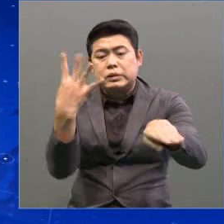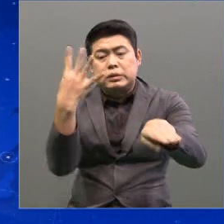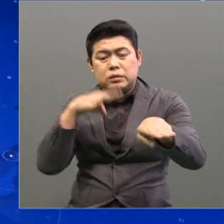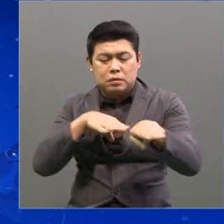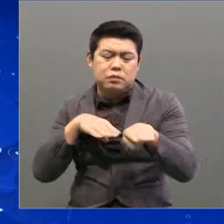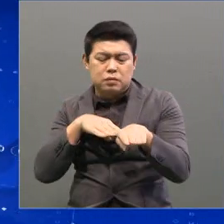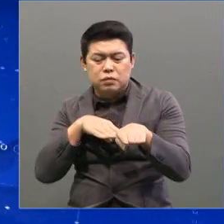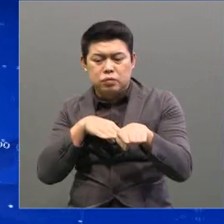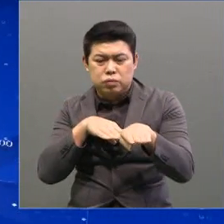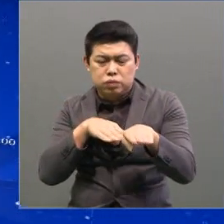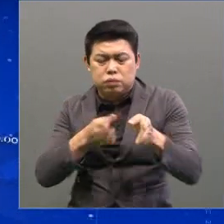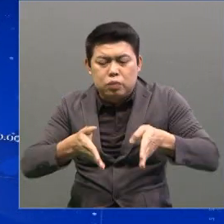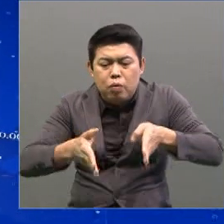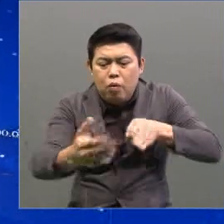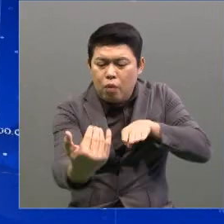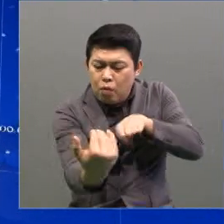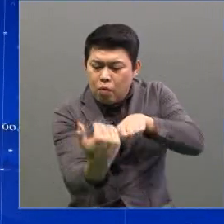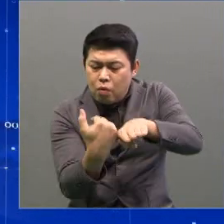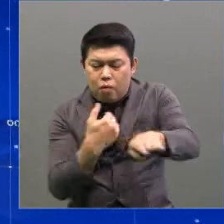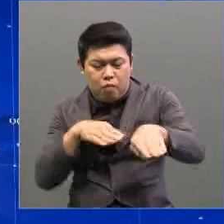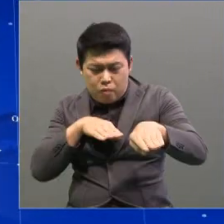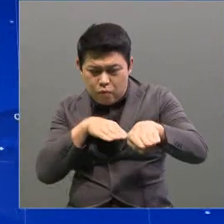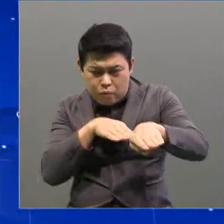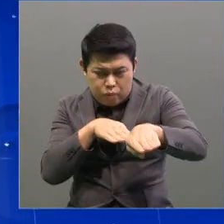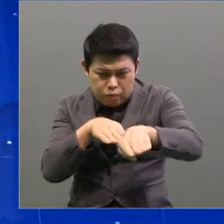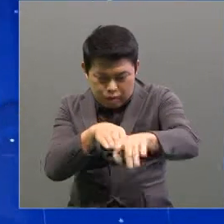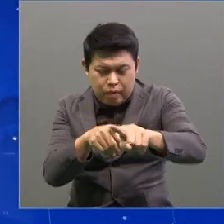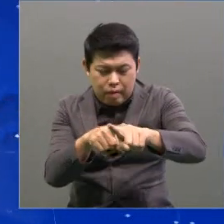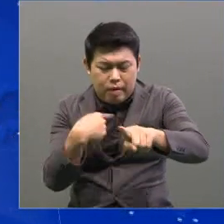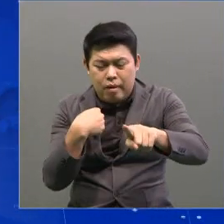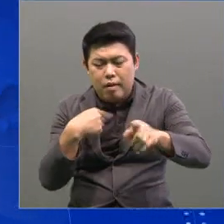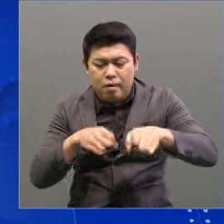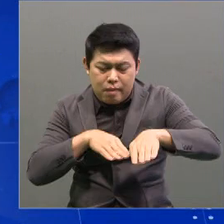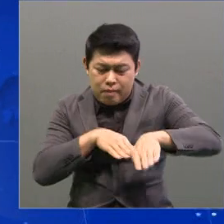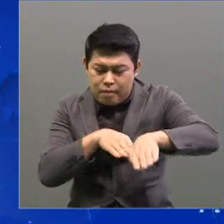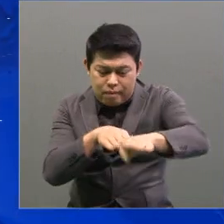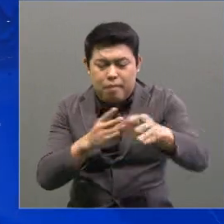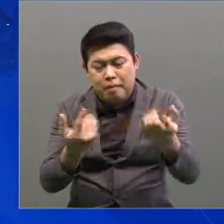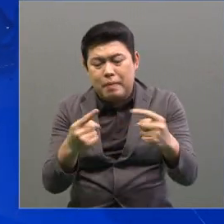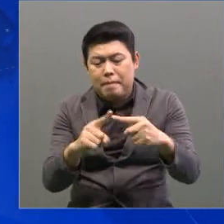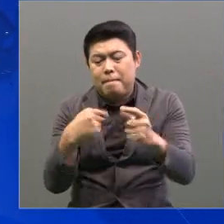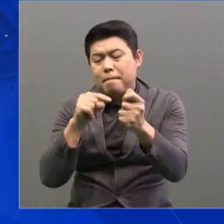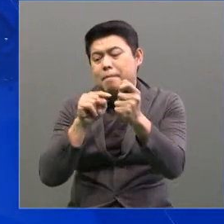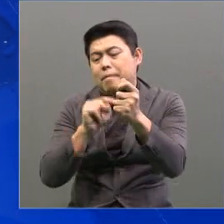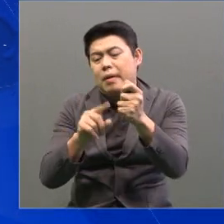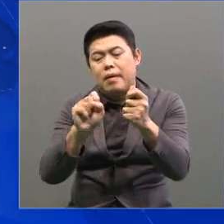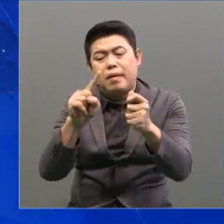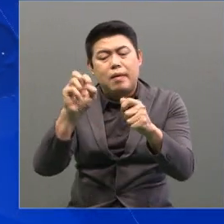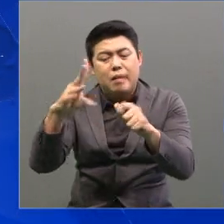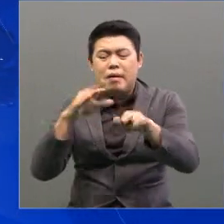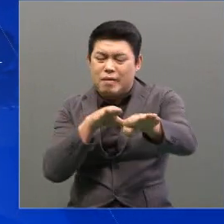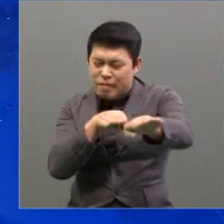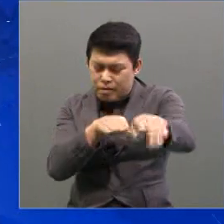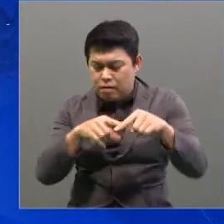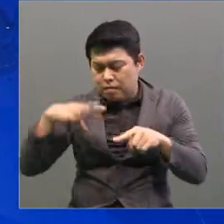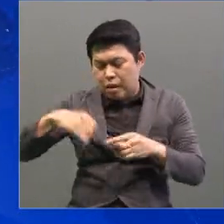ทีนี้เมื่อถึงจุดเกิดเหตุบริเวณถนนบ้านไอกระแสหมู่ที่6ตำบลศรีนครศรีสาครนะคะอำเภอศรีสาครซึ่งห่าง